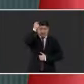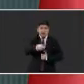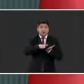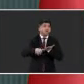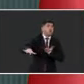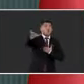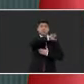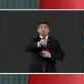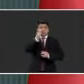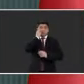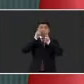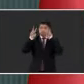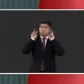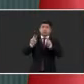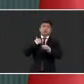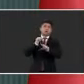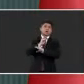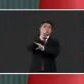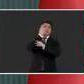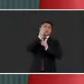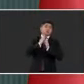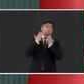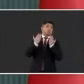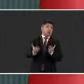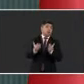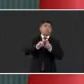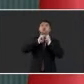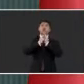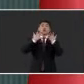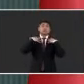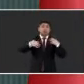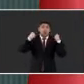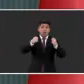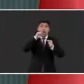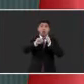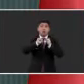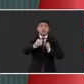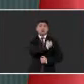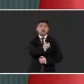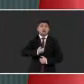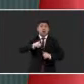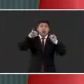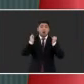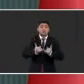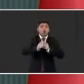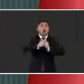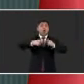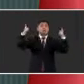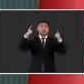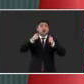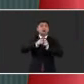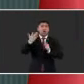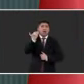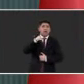birlikte gördük, yaşadık. Küresel sağlık ve ekonomi krizinin gelişmiş, gelişmekte